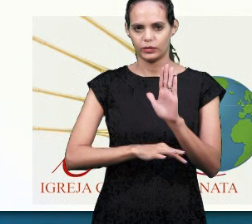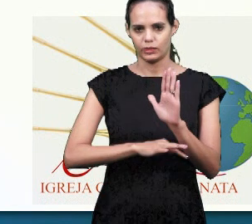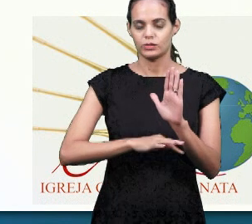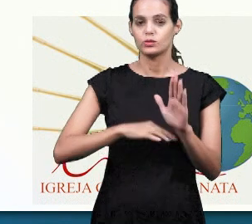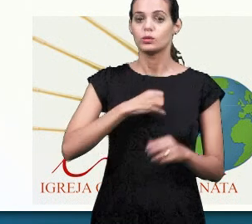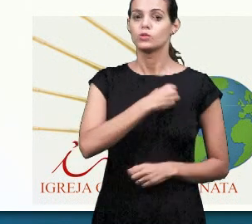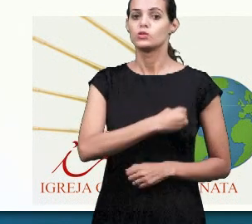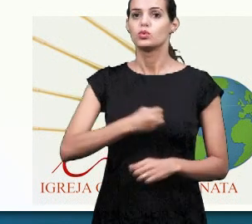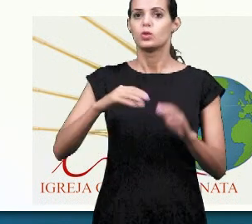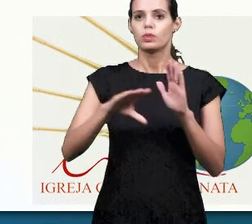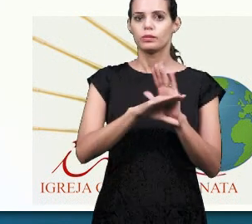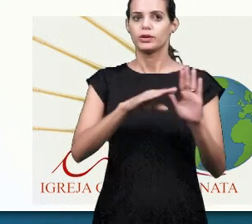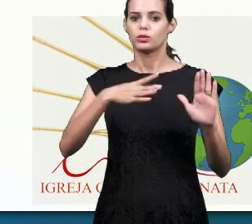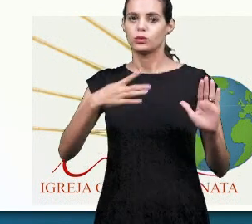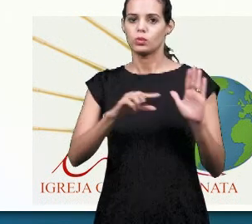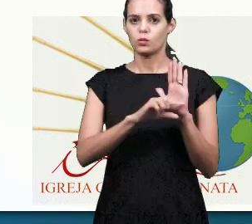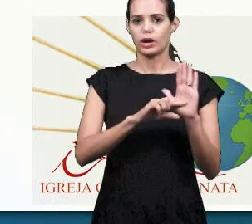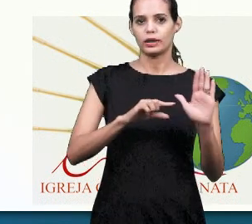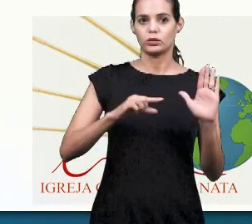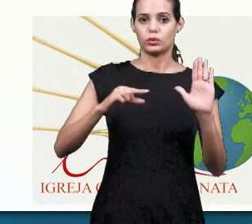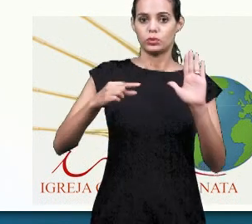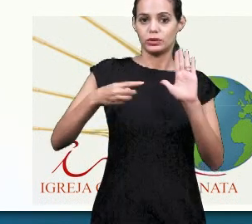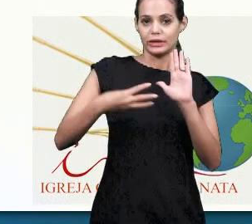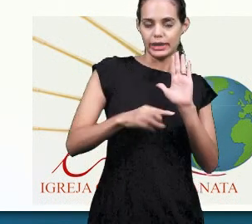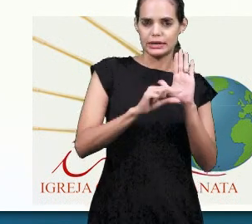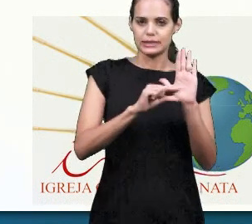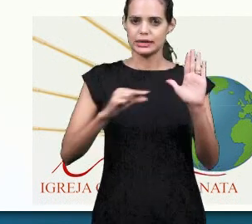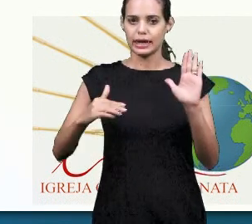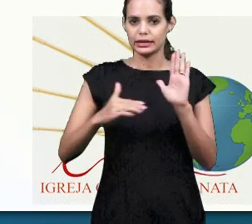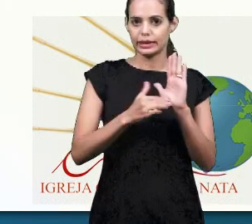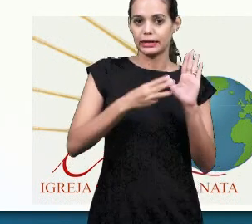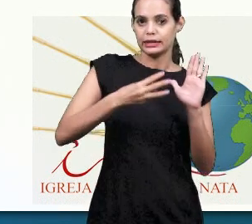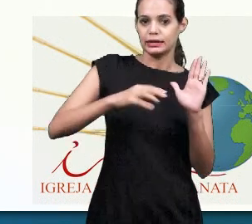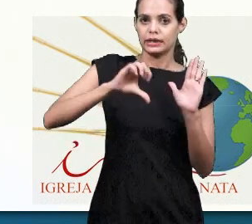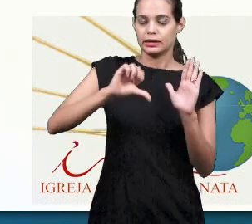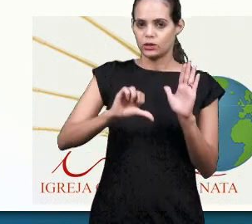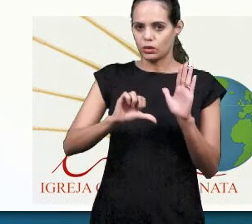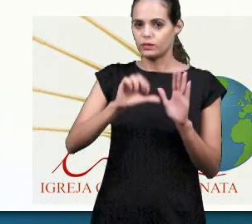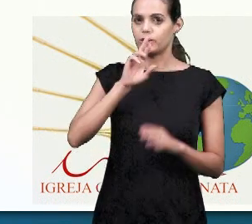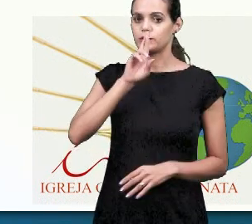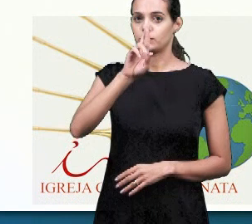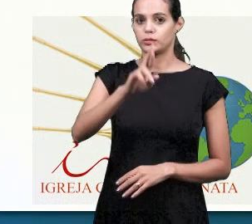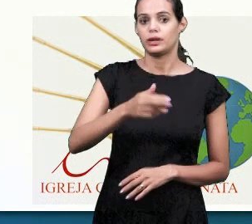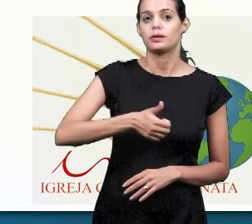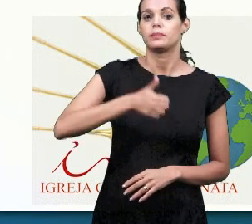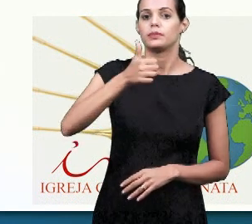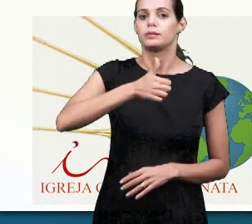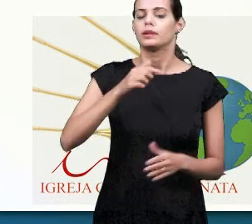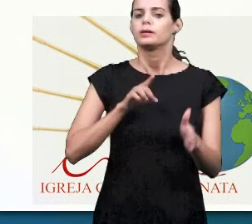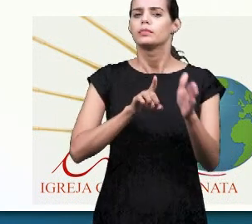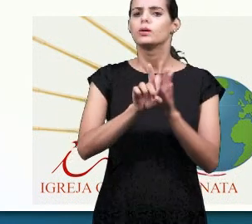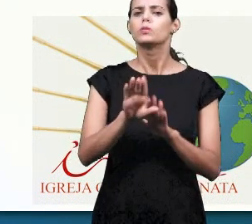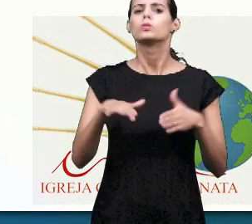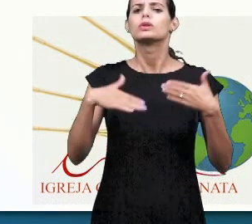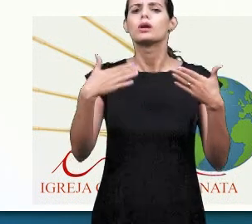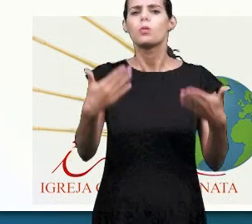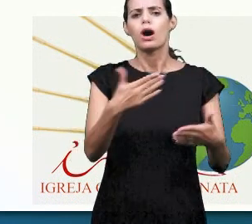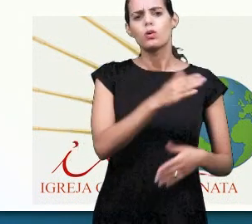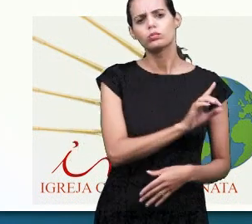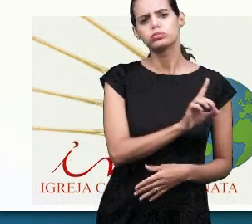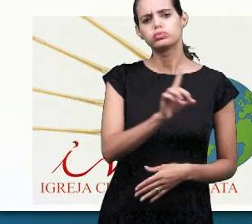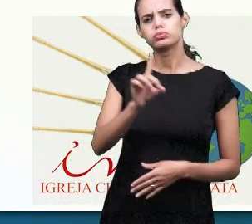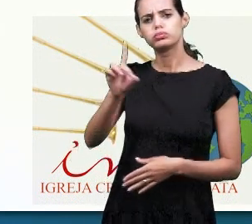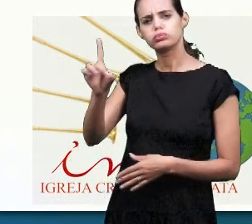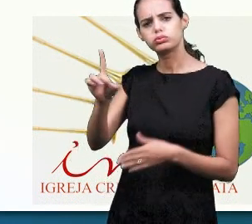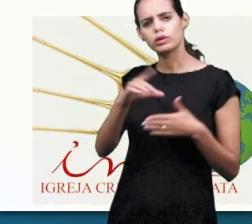pasteur Jodeti. Merci beaucoup pour ta partie, ta collaboration. Passons aux questions maintenant. On va